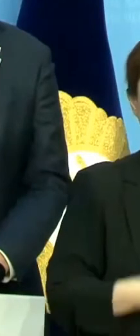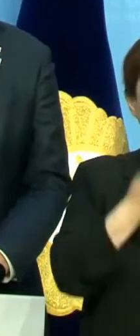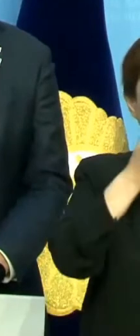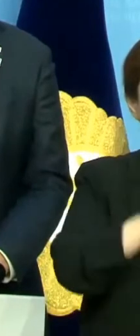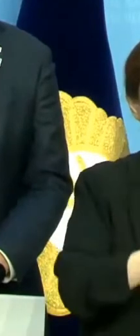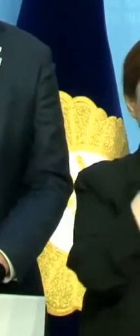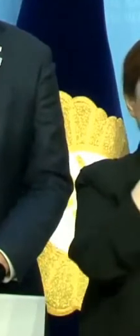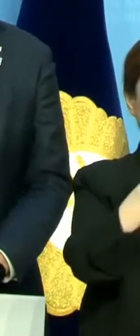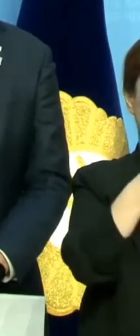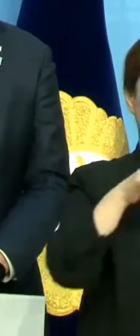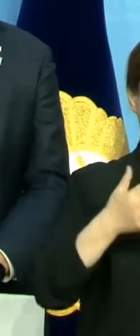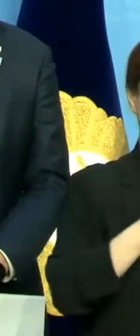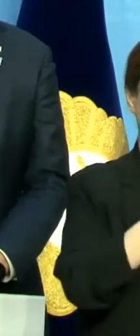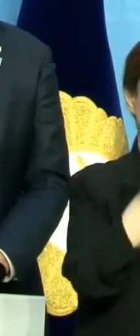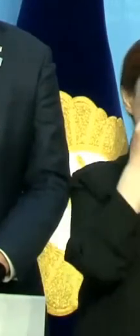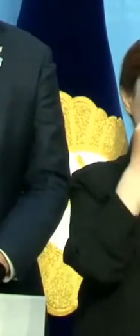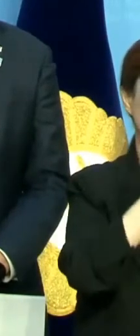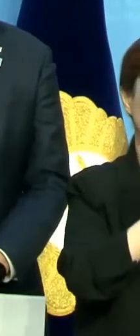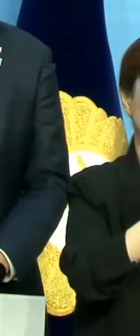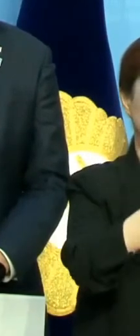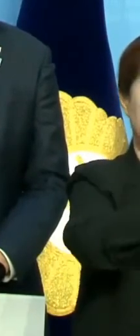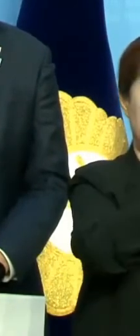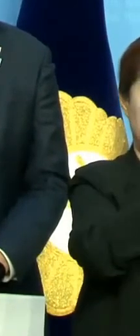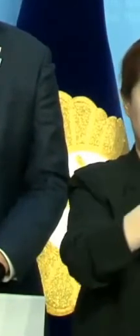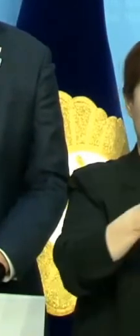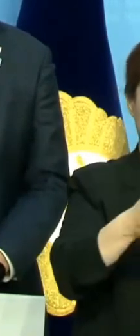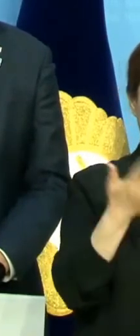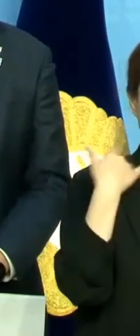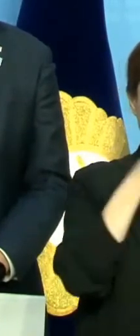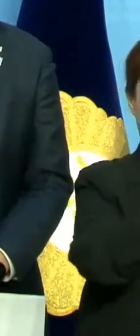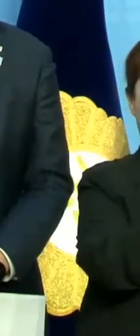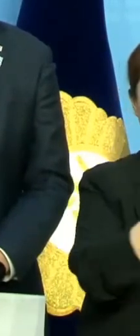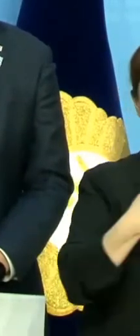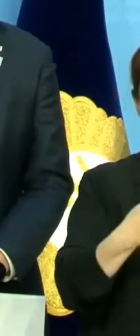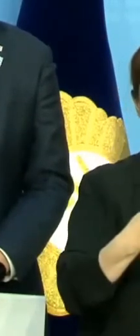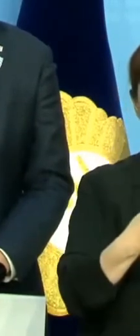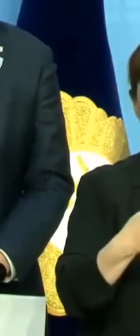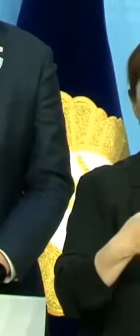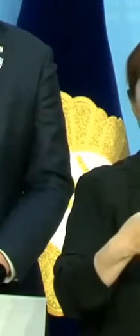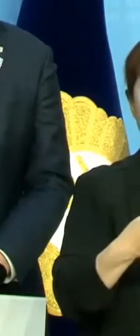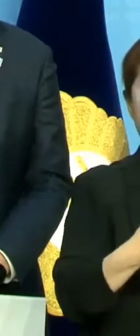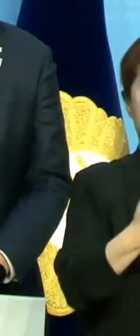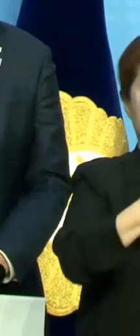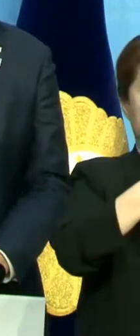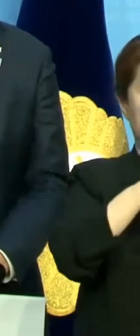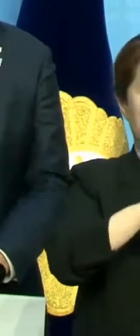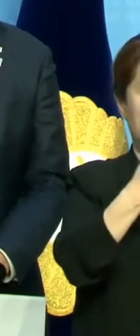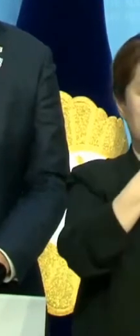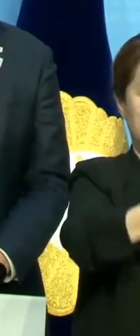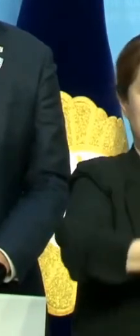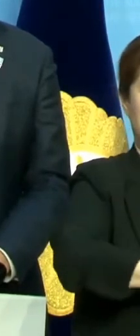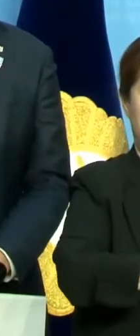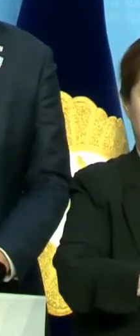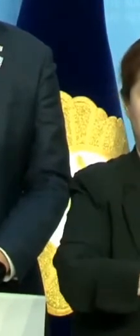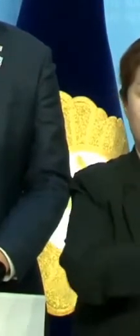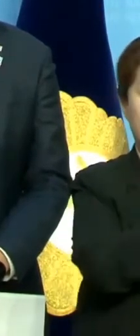그러나 현대건설은 그로부터 한 달이 지난 5월 1일 약속했던 트레이드는